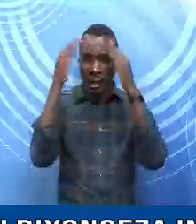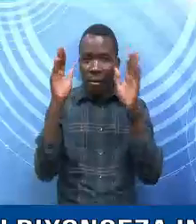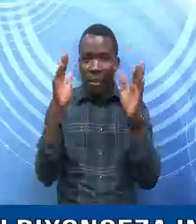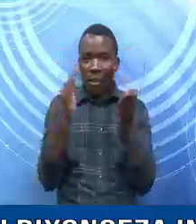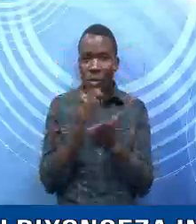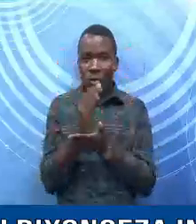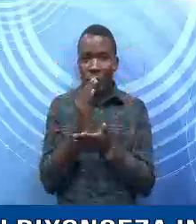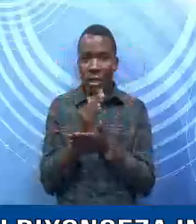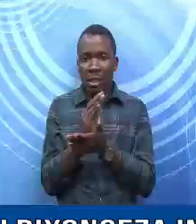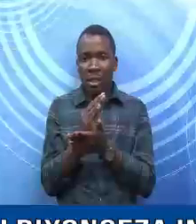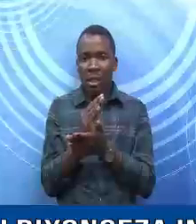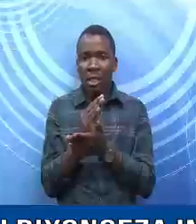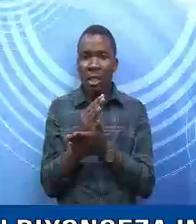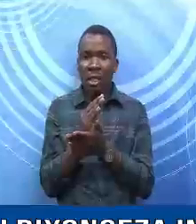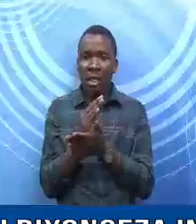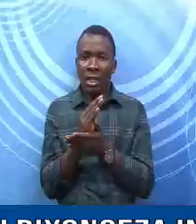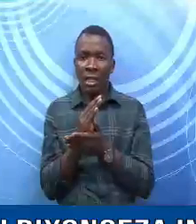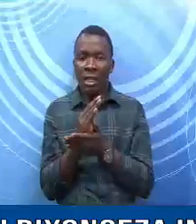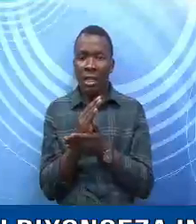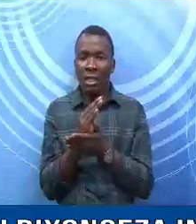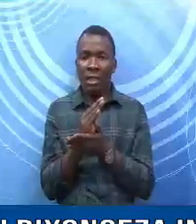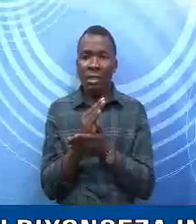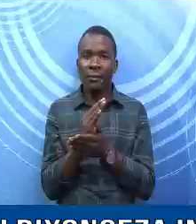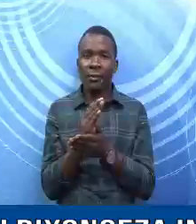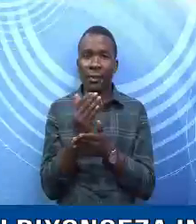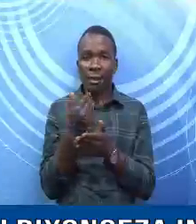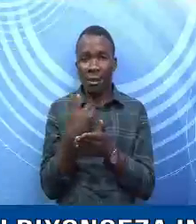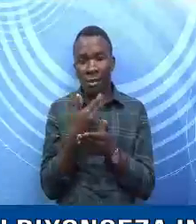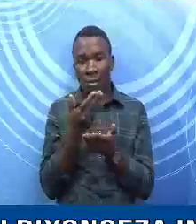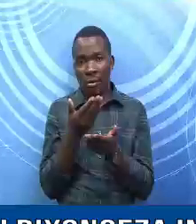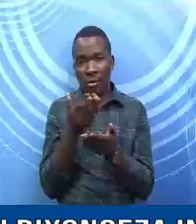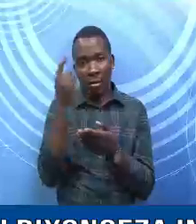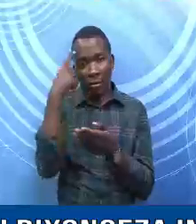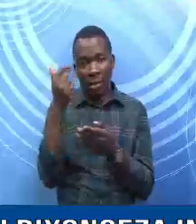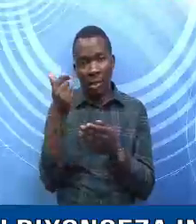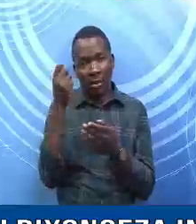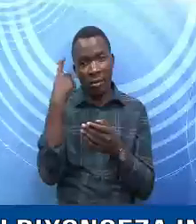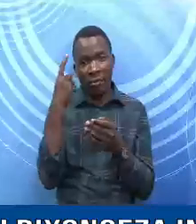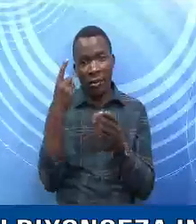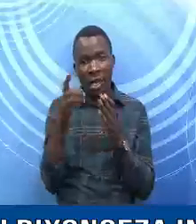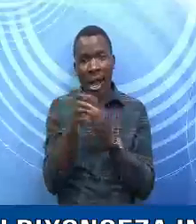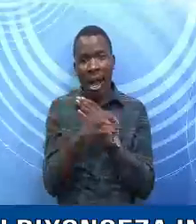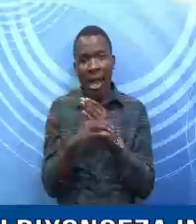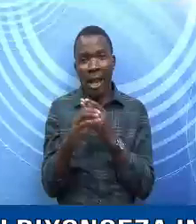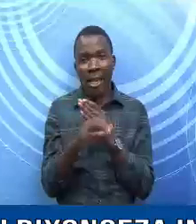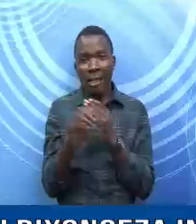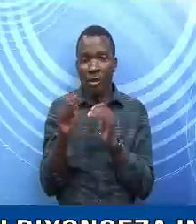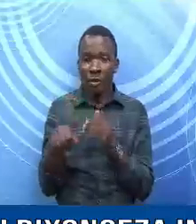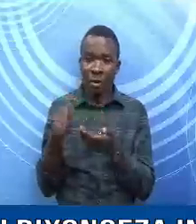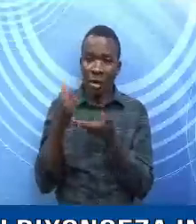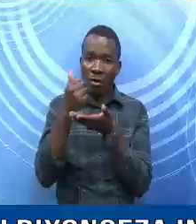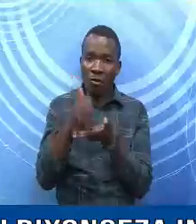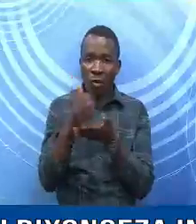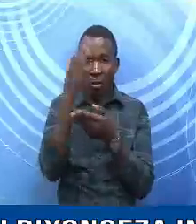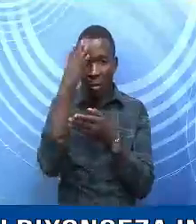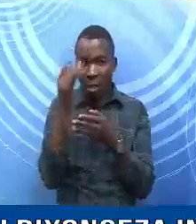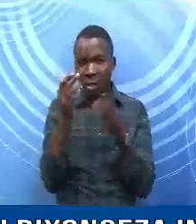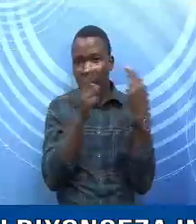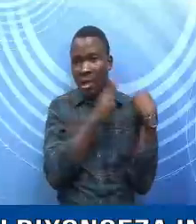Ntago nkizi rwose twamufasha rwose tugafatikanya n'akagari, kuko wumva ko akagari hari amakuru kagifiteho, twamufasha kubera n'inshingano